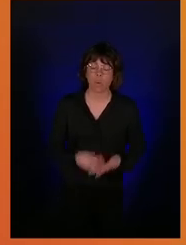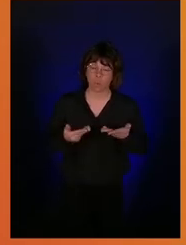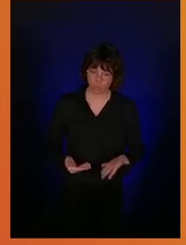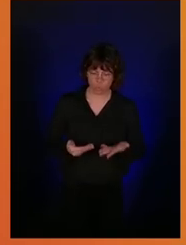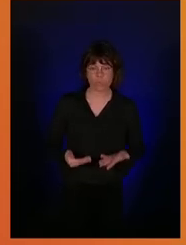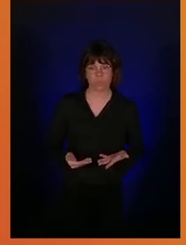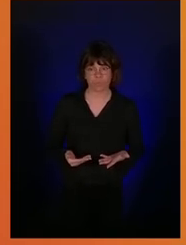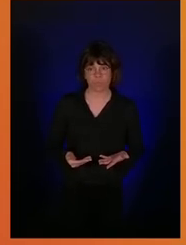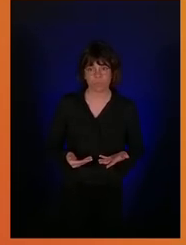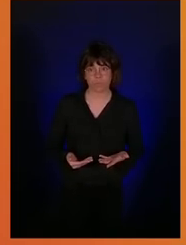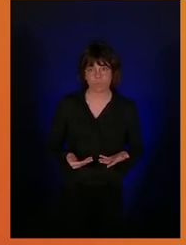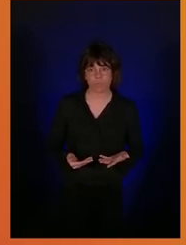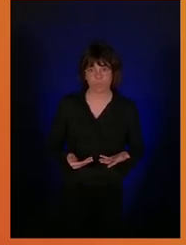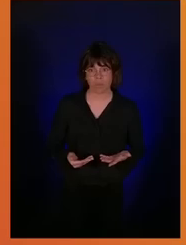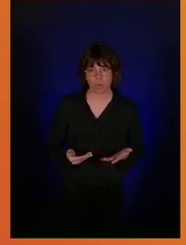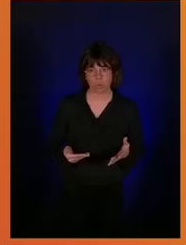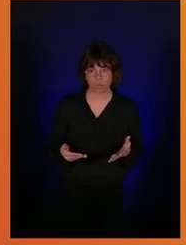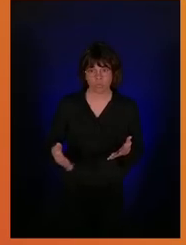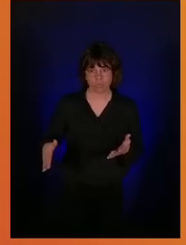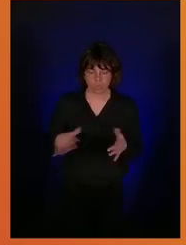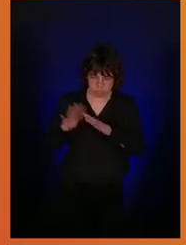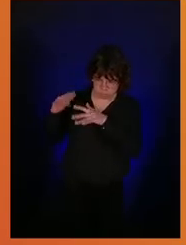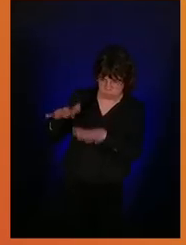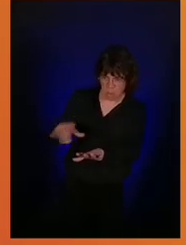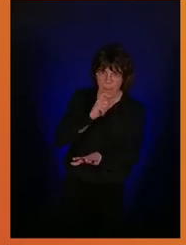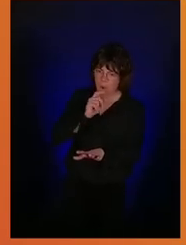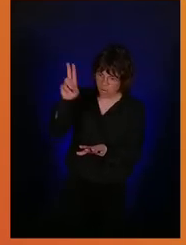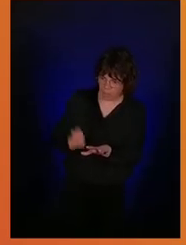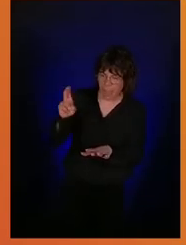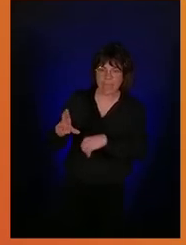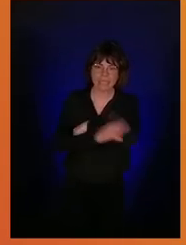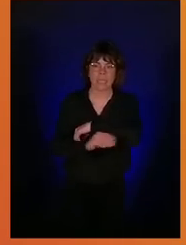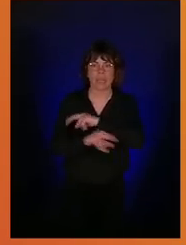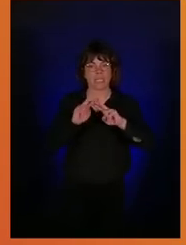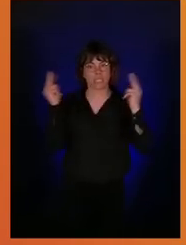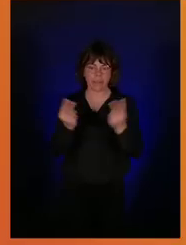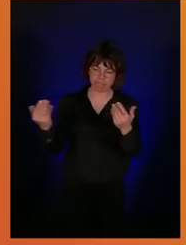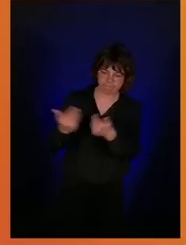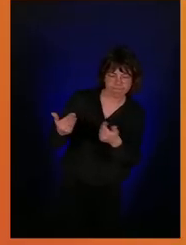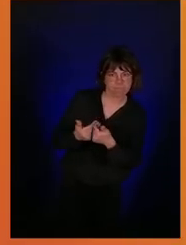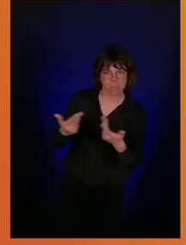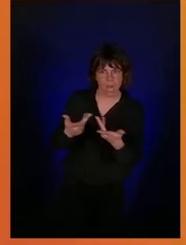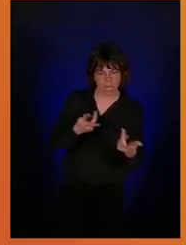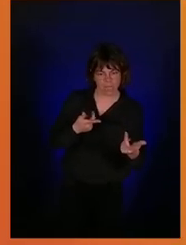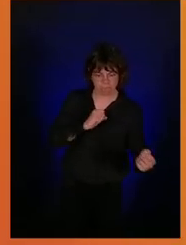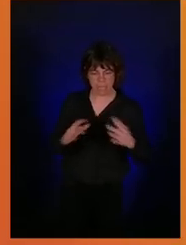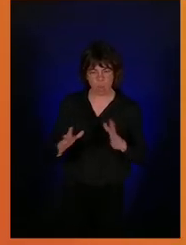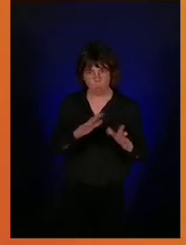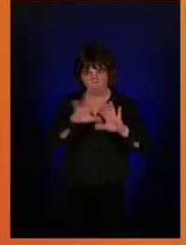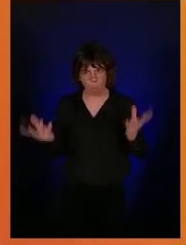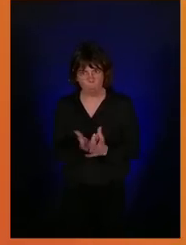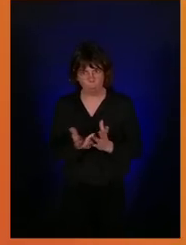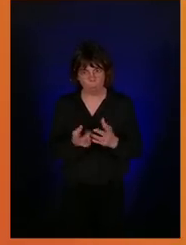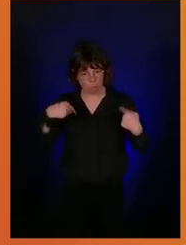Aujourd'hui, alors que tous les cortèges n'avaient pas démarré, notre secrétaire général demande une médiation au gouvernement.